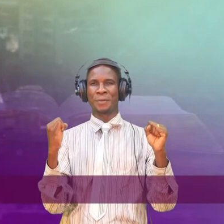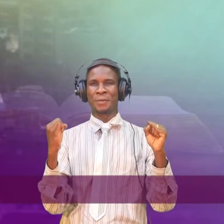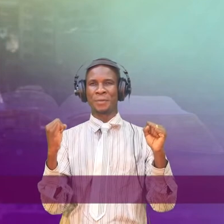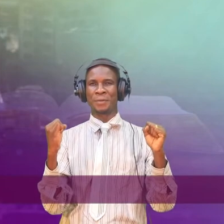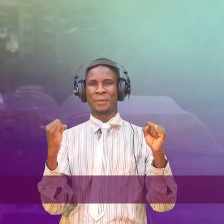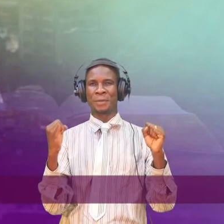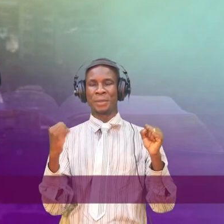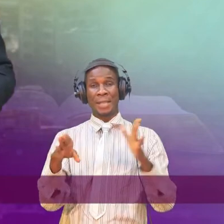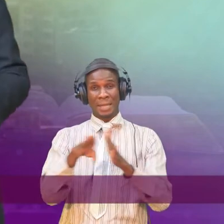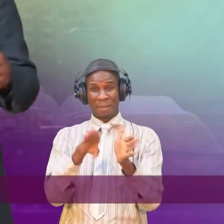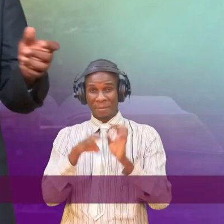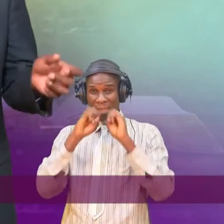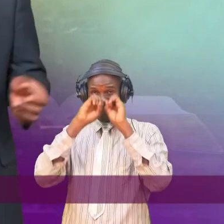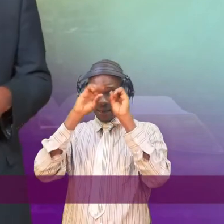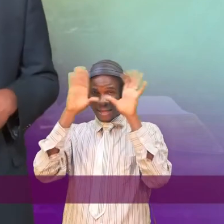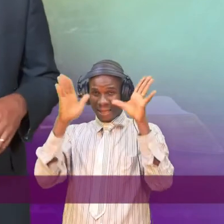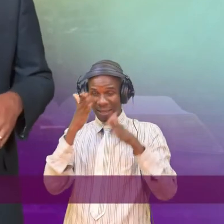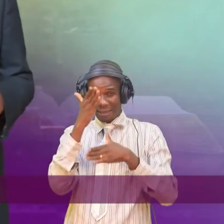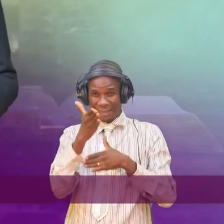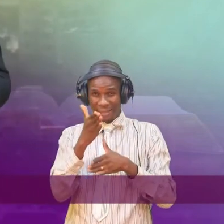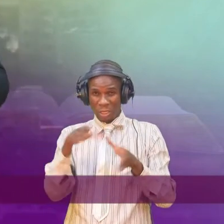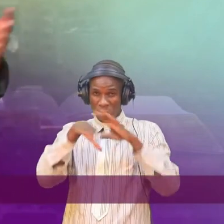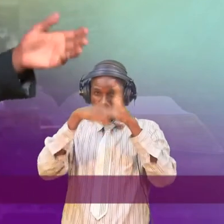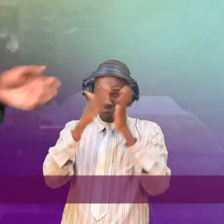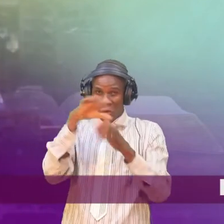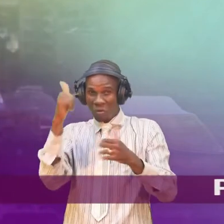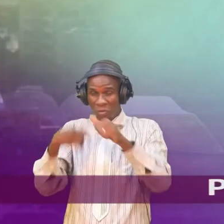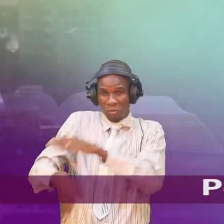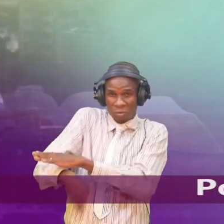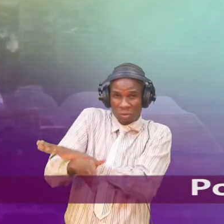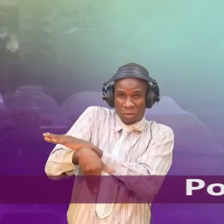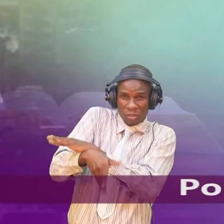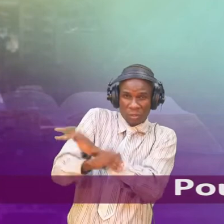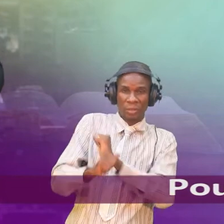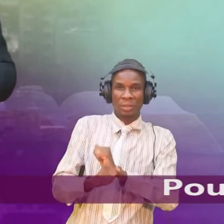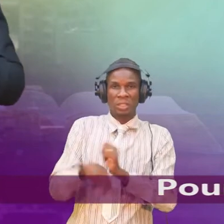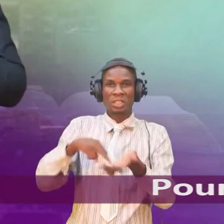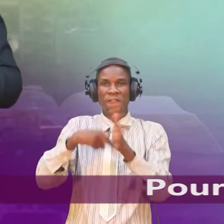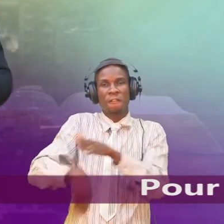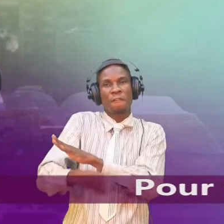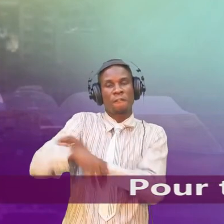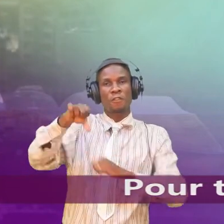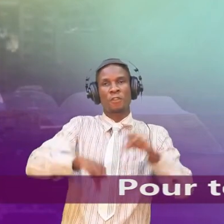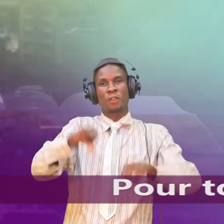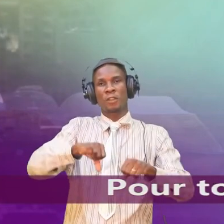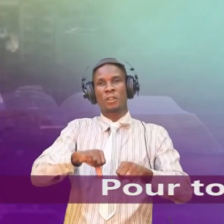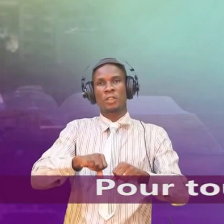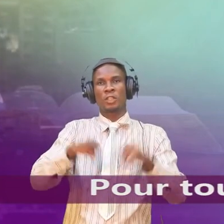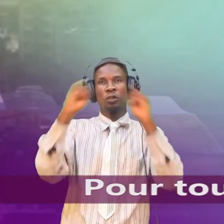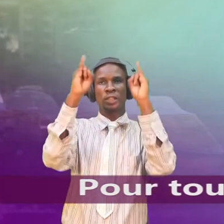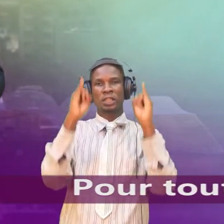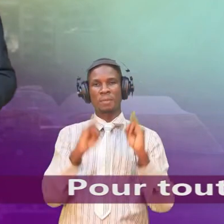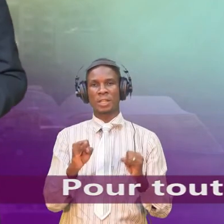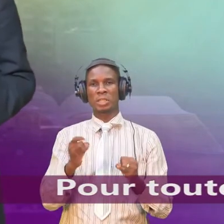anayeokoa. La Bible est claire. Biblia ni wazi kwamba miungu mingine